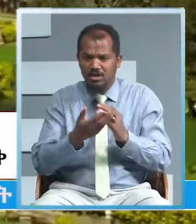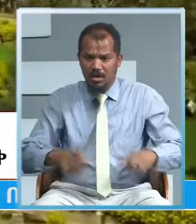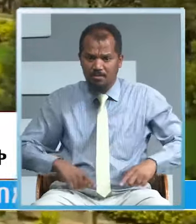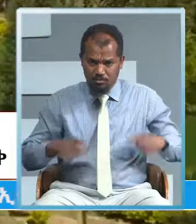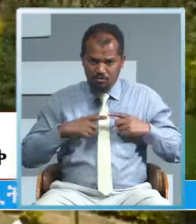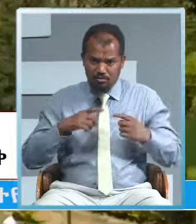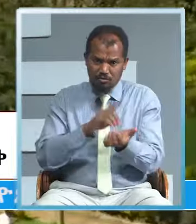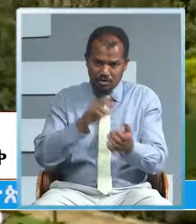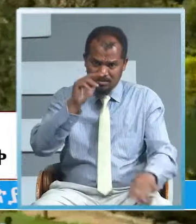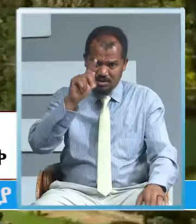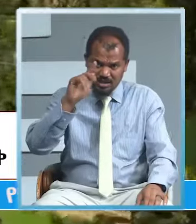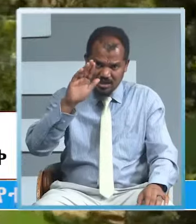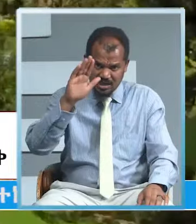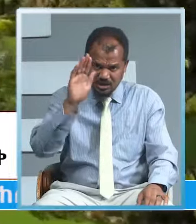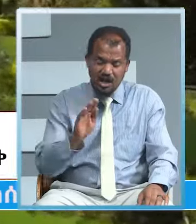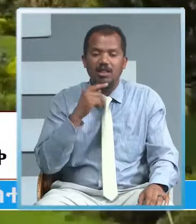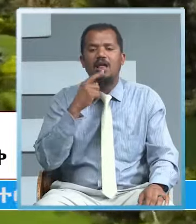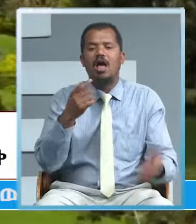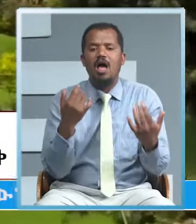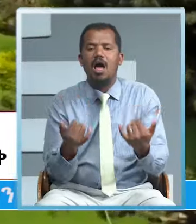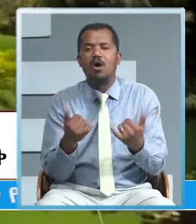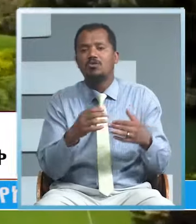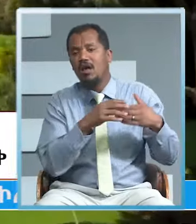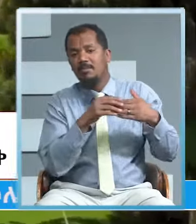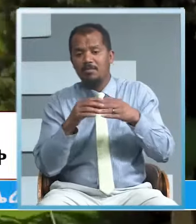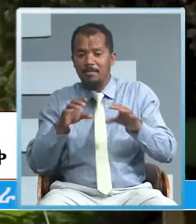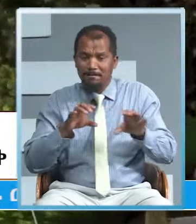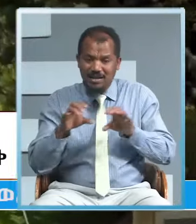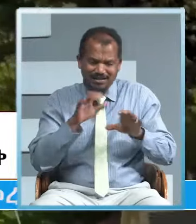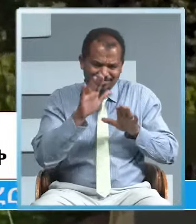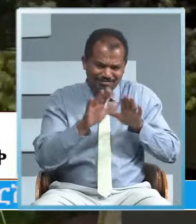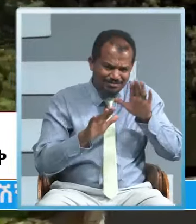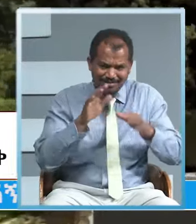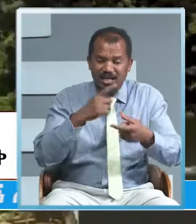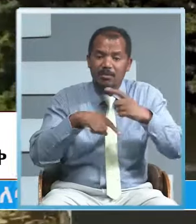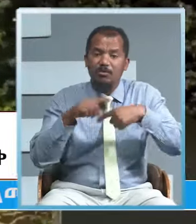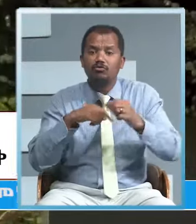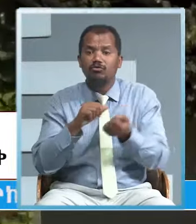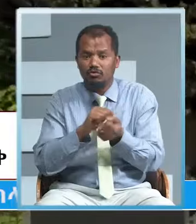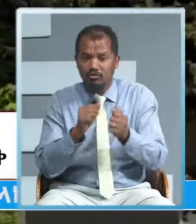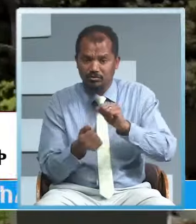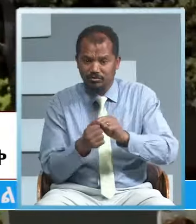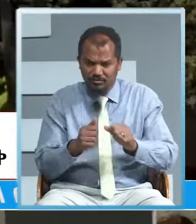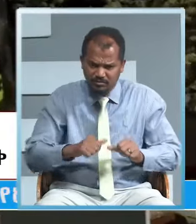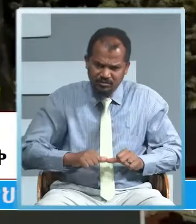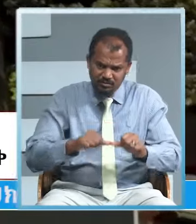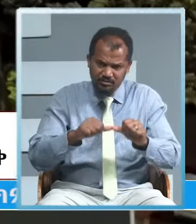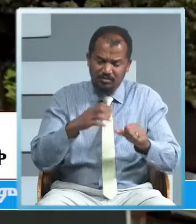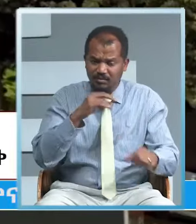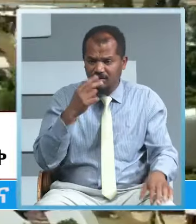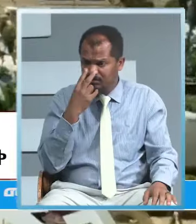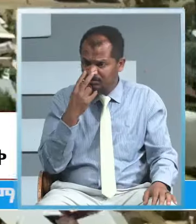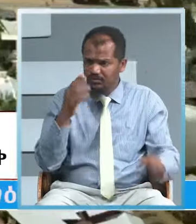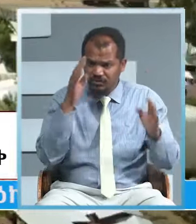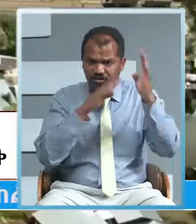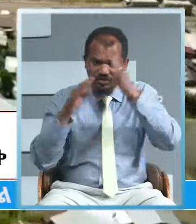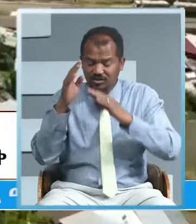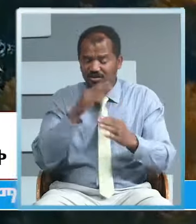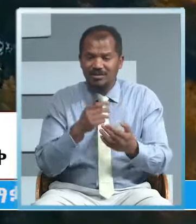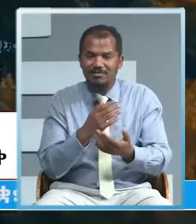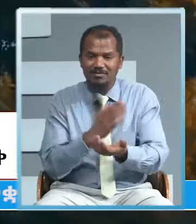መኖሩን ዶክተር መንገሻ አስረድተዋል። አሁን ላይ አመራሩ ባካሄደው ግምገማ የመጡ ለውጦችን ለማስቀጠልና የሚስተዋሉ